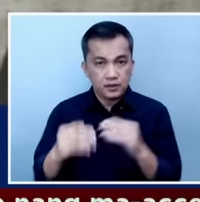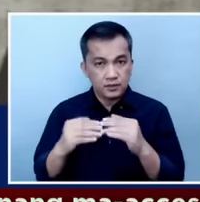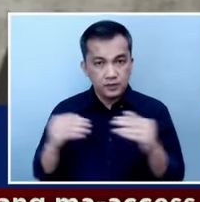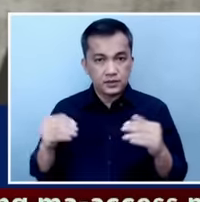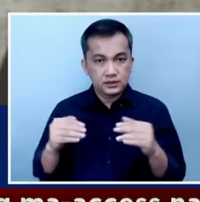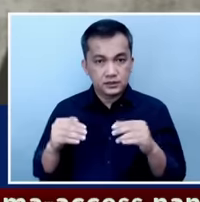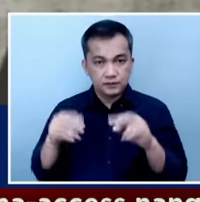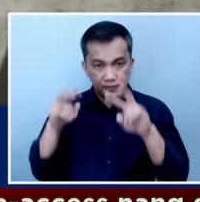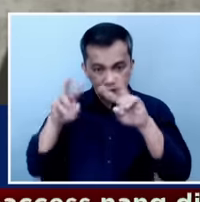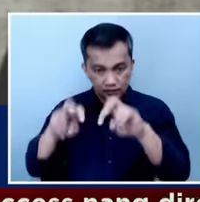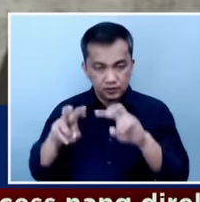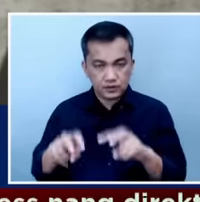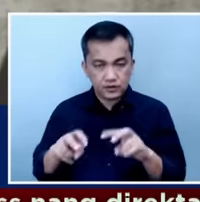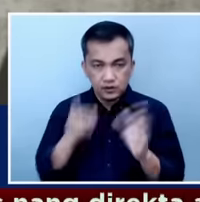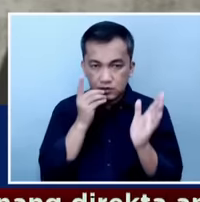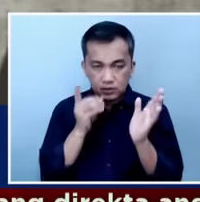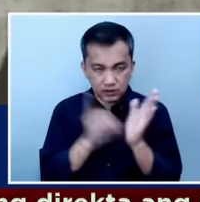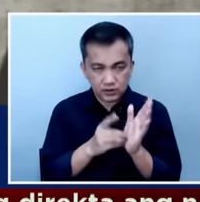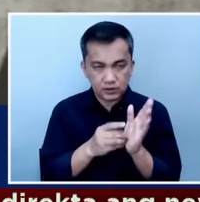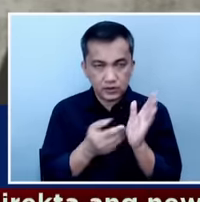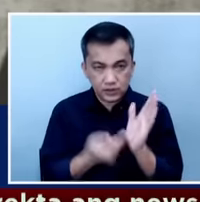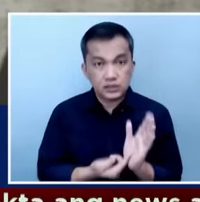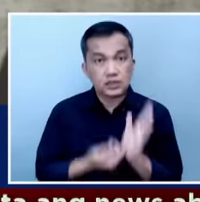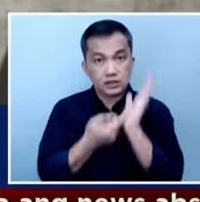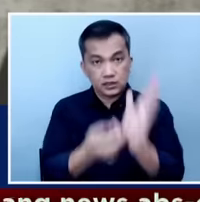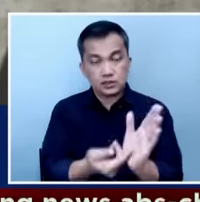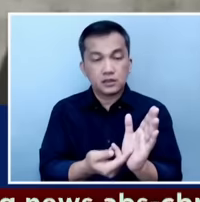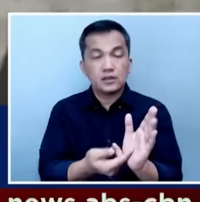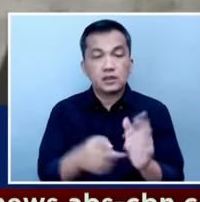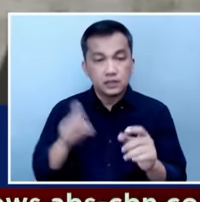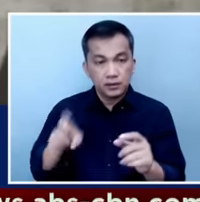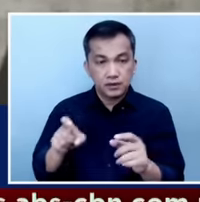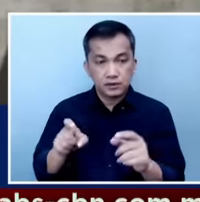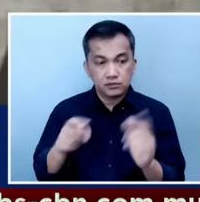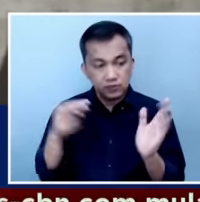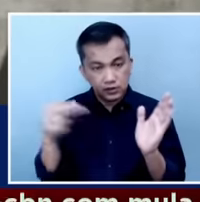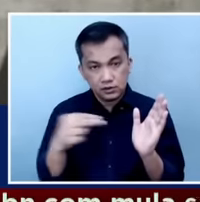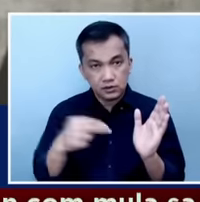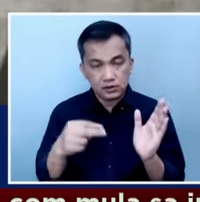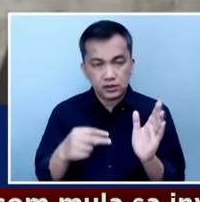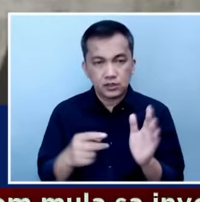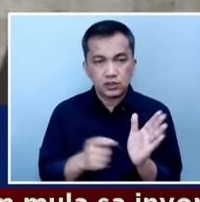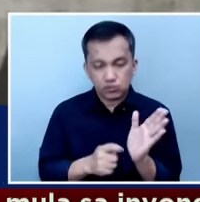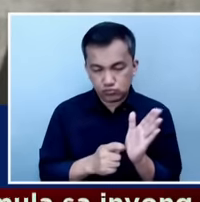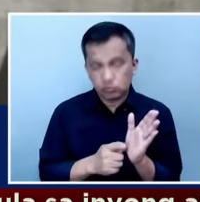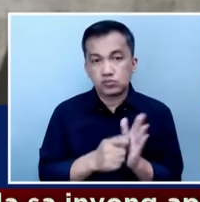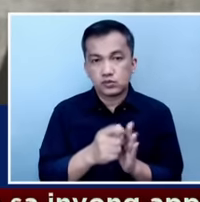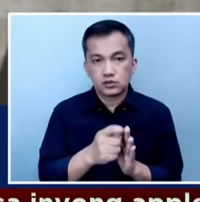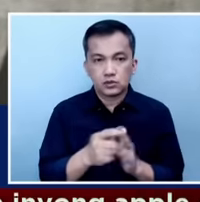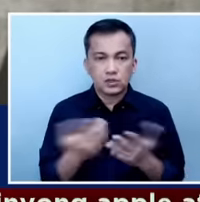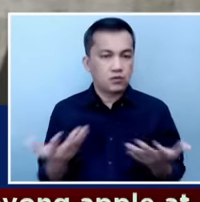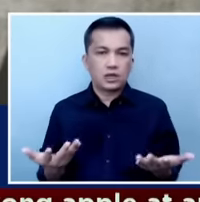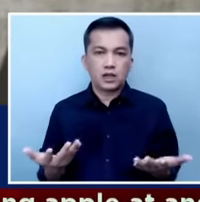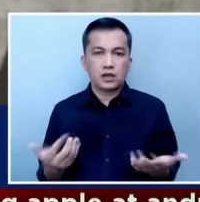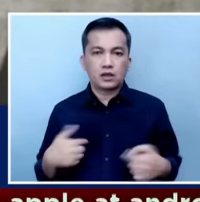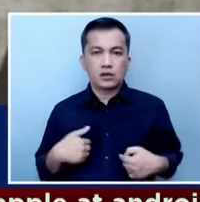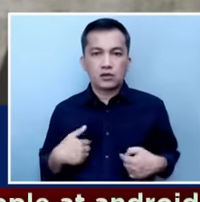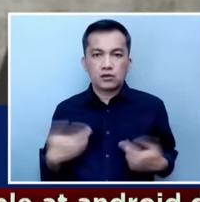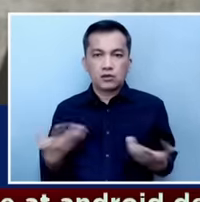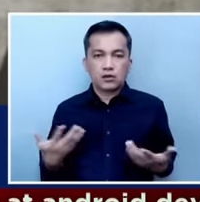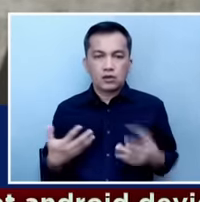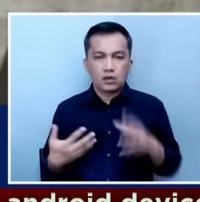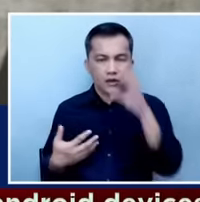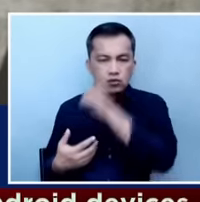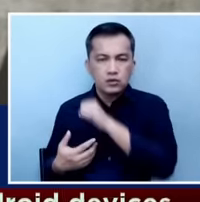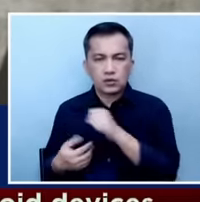pagsusuri ng mga datos na ihain namin at dapat siguro makita nila yung katotohanan na walang bahid ng spekulasyon,